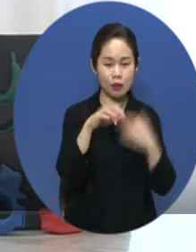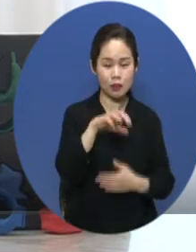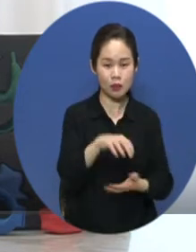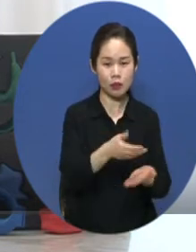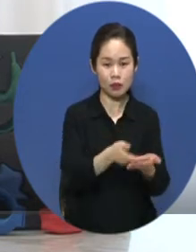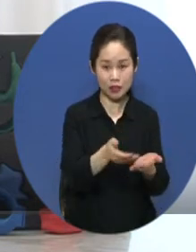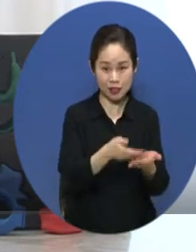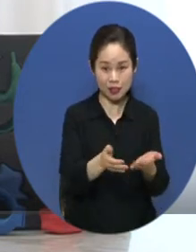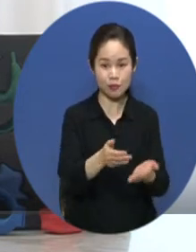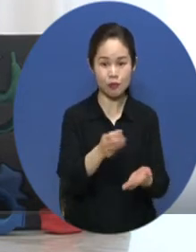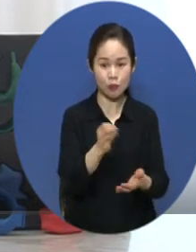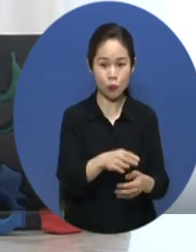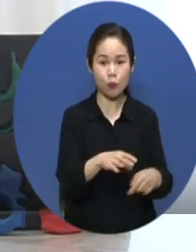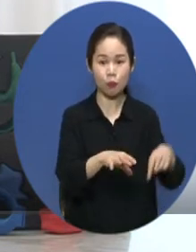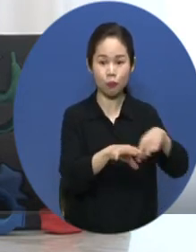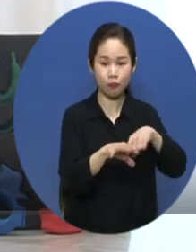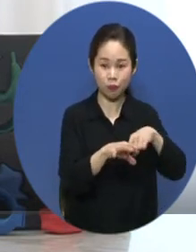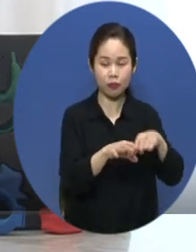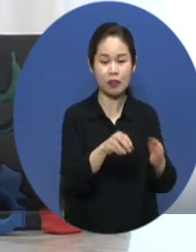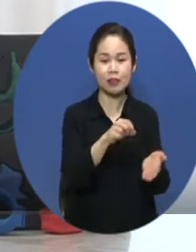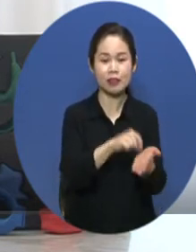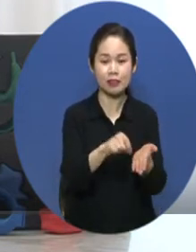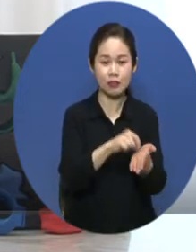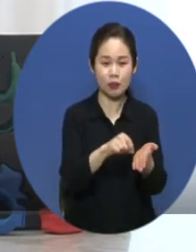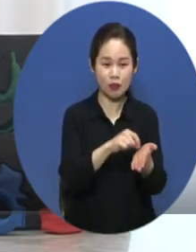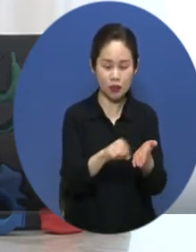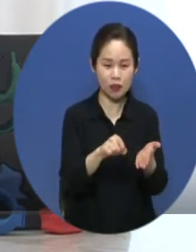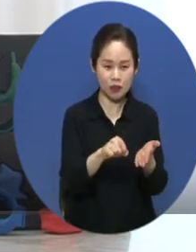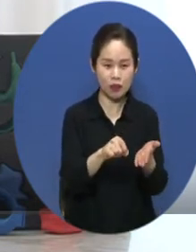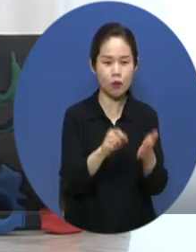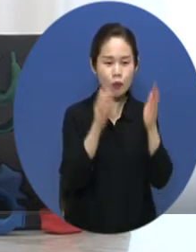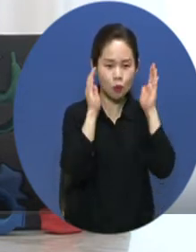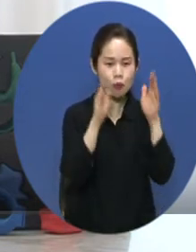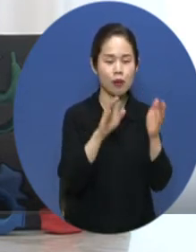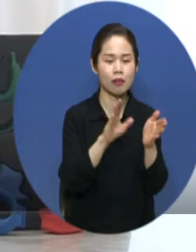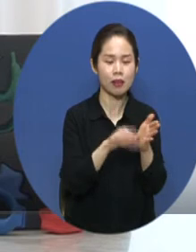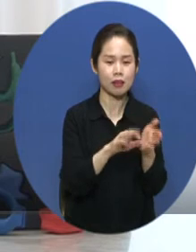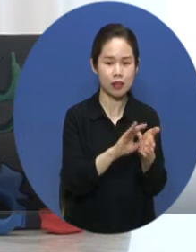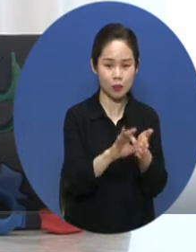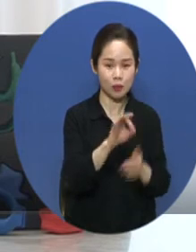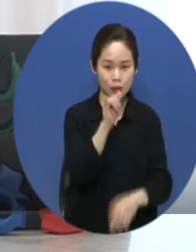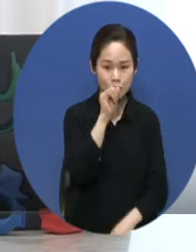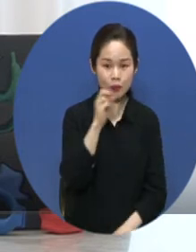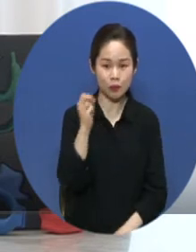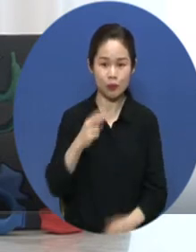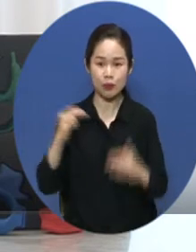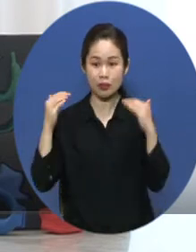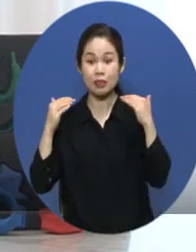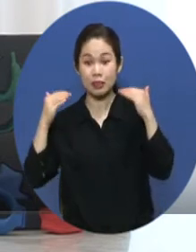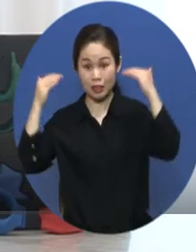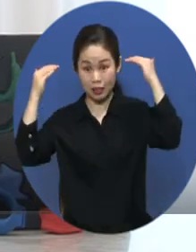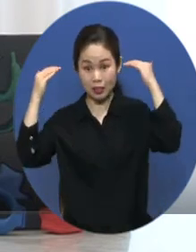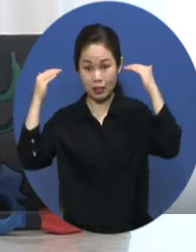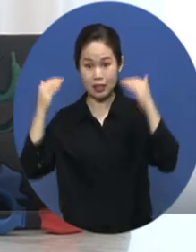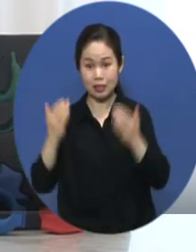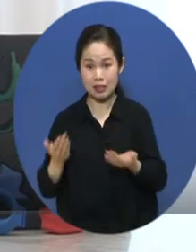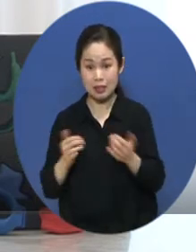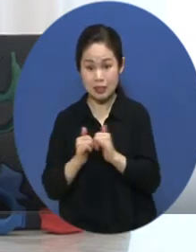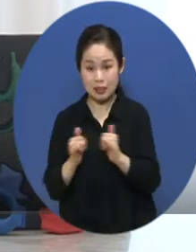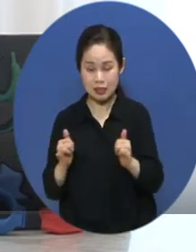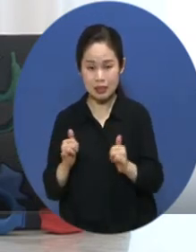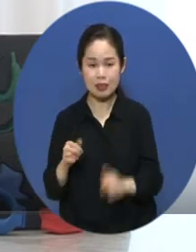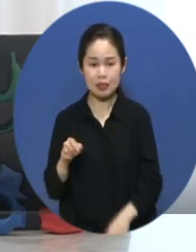그림을 그리거나 필기를 하거나 이런 학습의 용도로 사용하는 부분이 있고요. 두 번째 직장인 근로자들 같은 경우는 저희